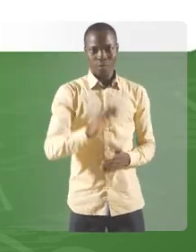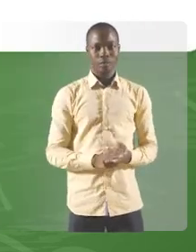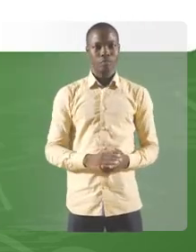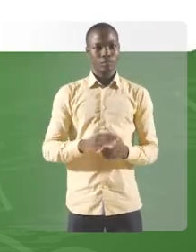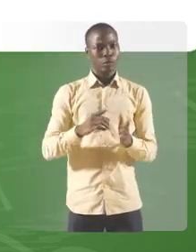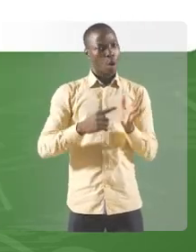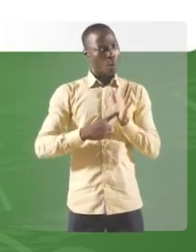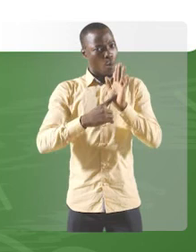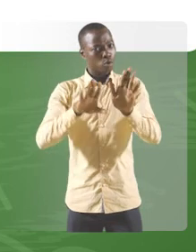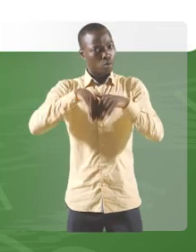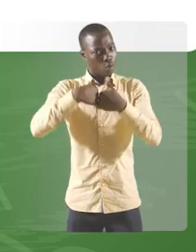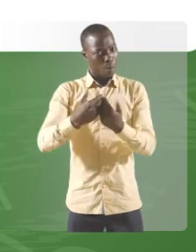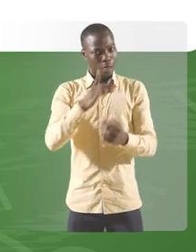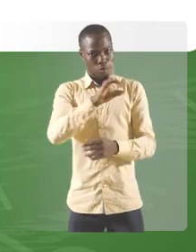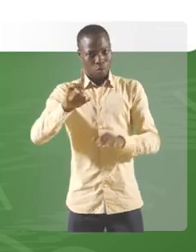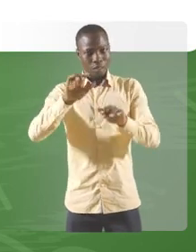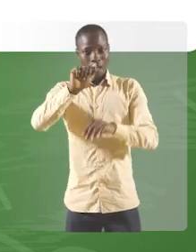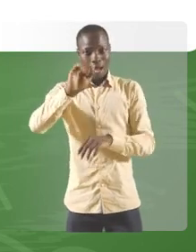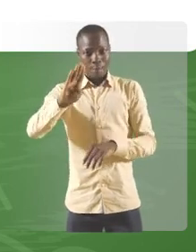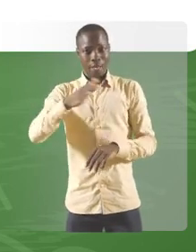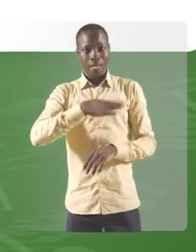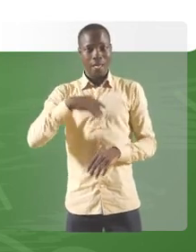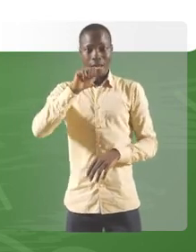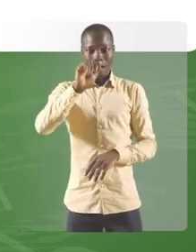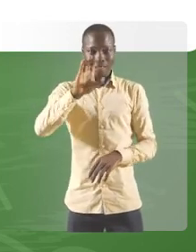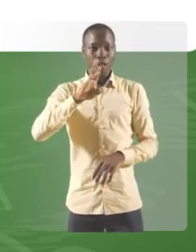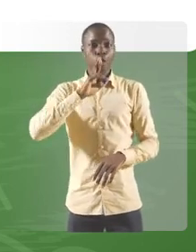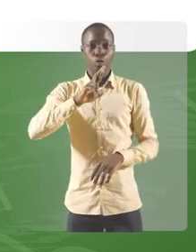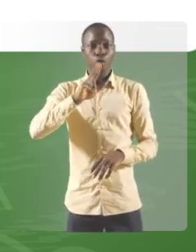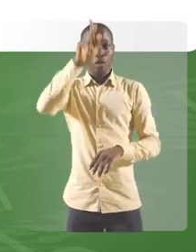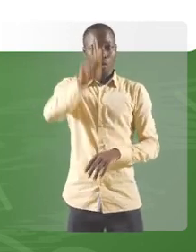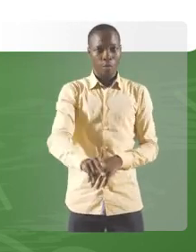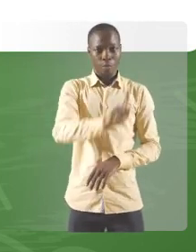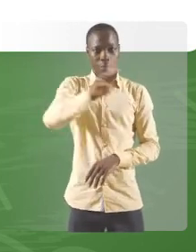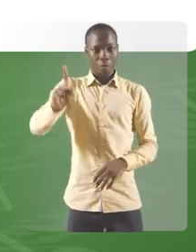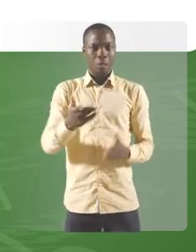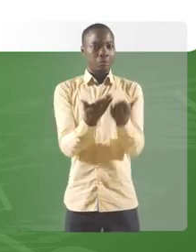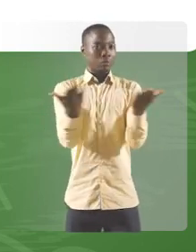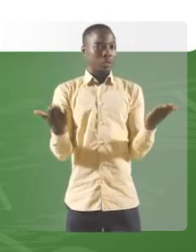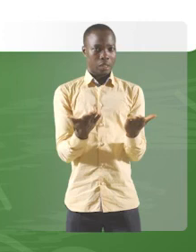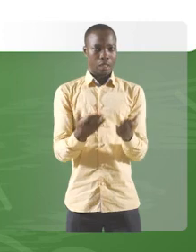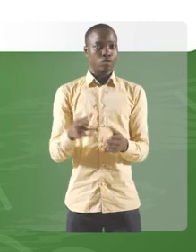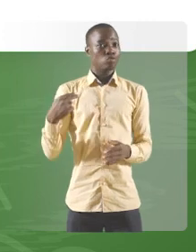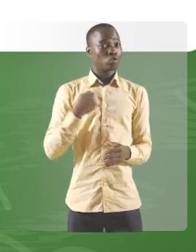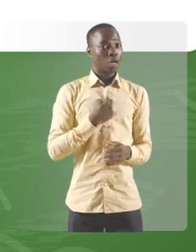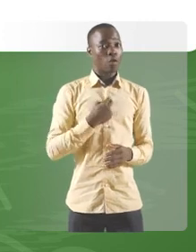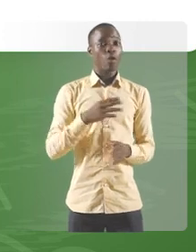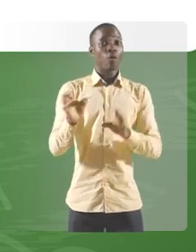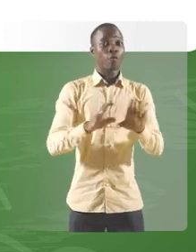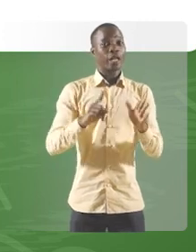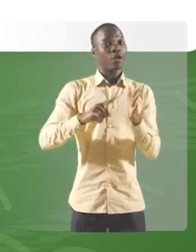démontre que les droites AB et AC sont perpendiculaires. Alors ici, nous allons faire le